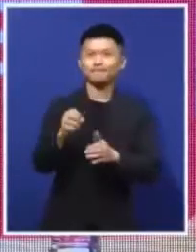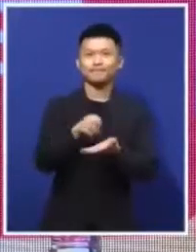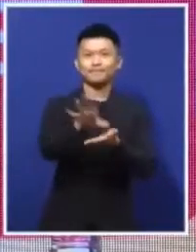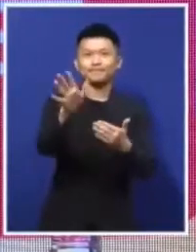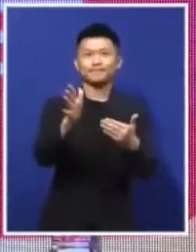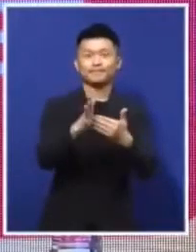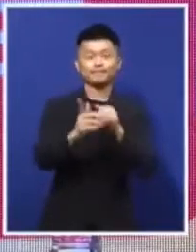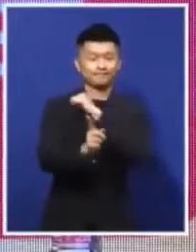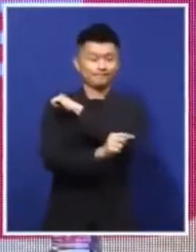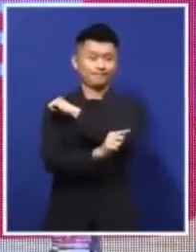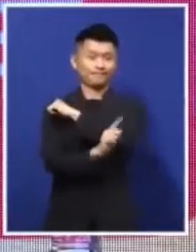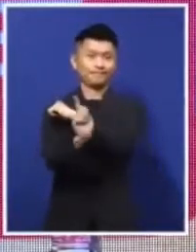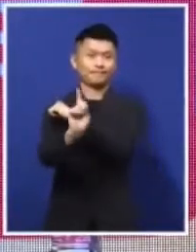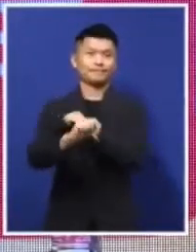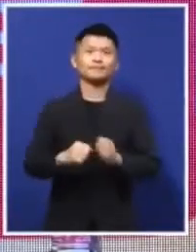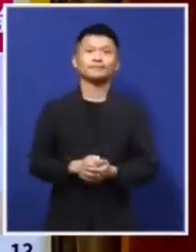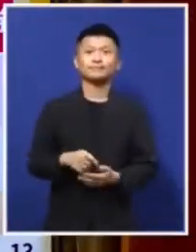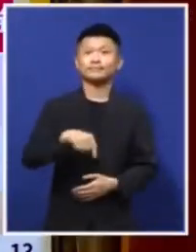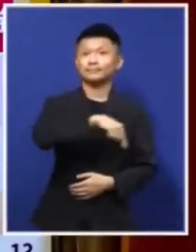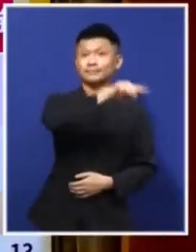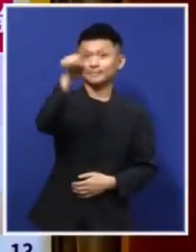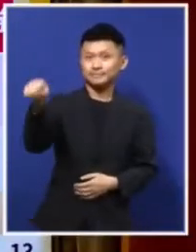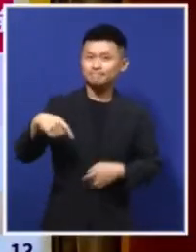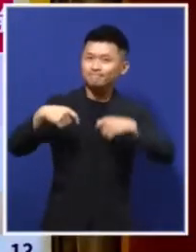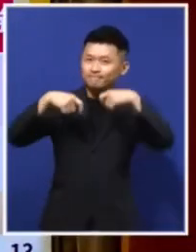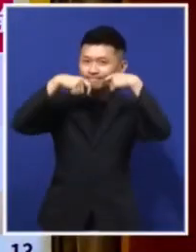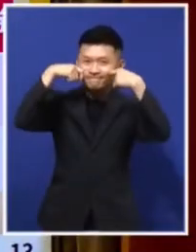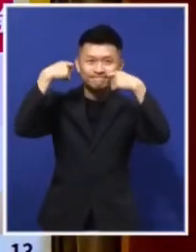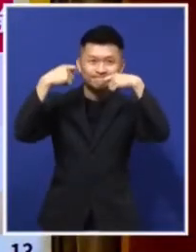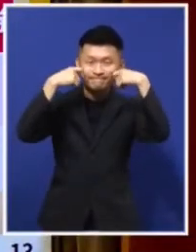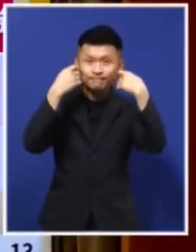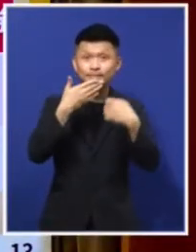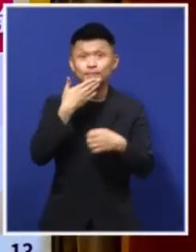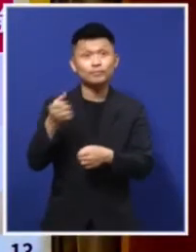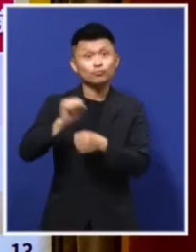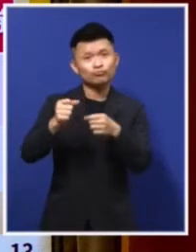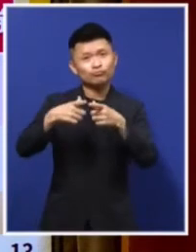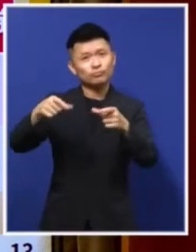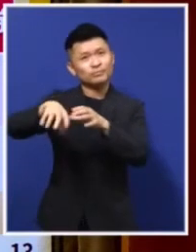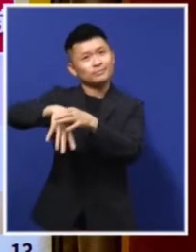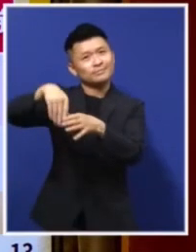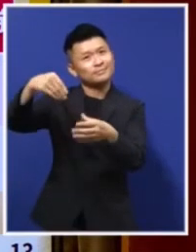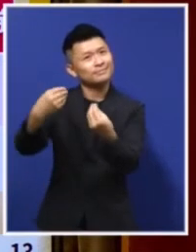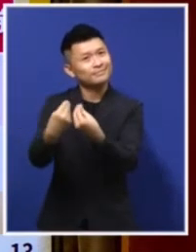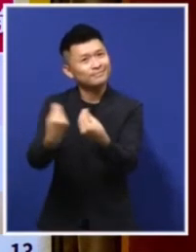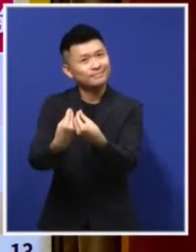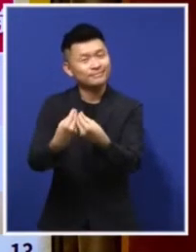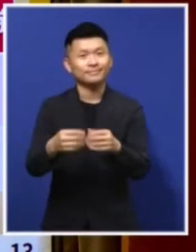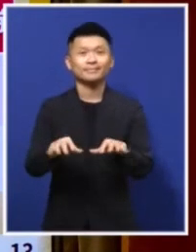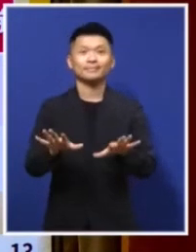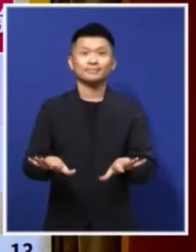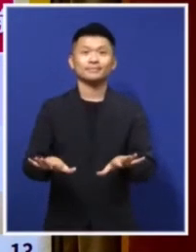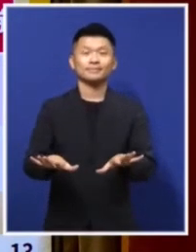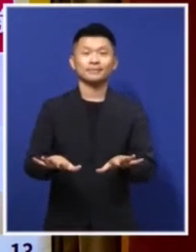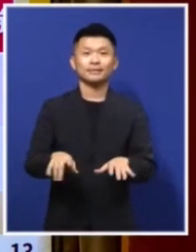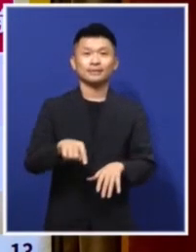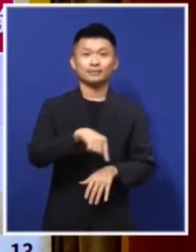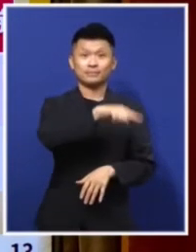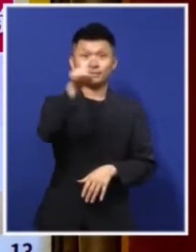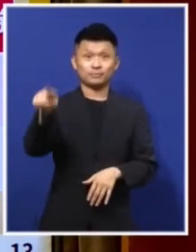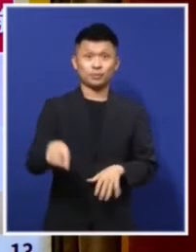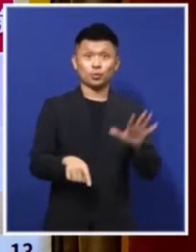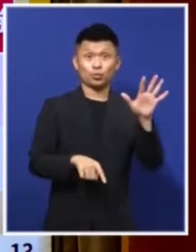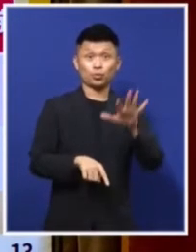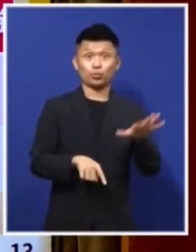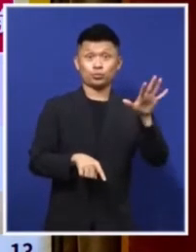下，大家可能会很好奇，就是加码券怎么抽哦。不过今天大家都在5000的官网上面看到